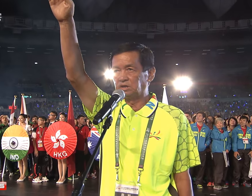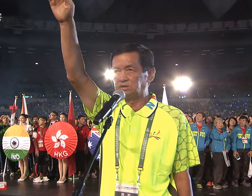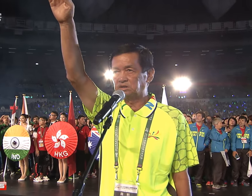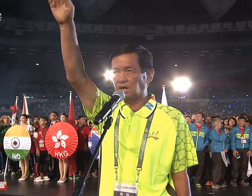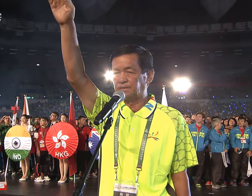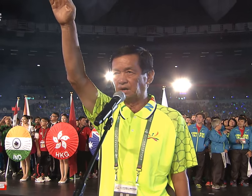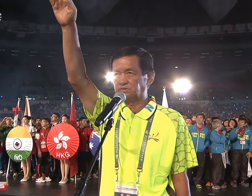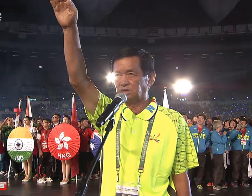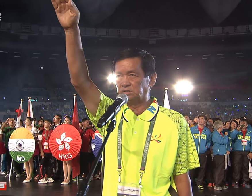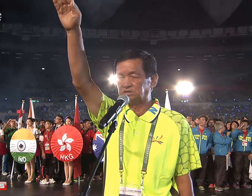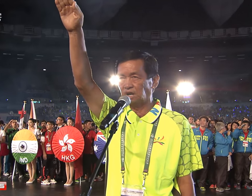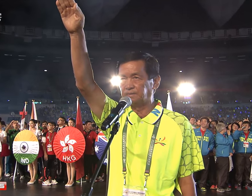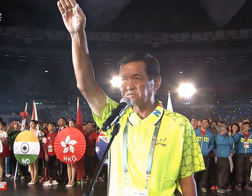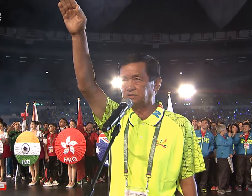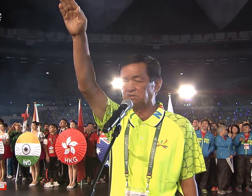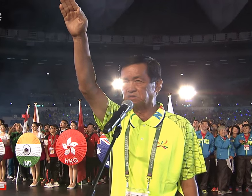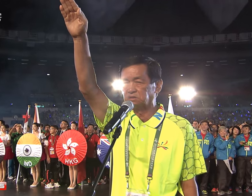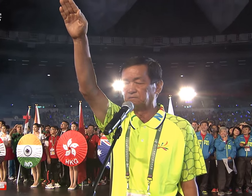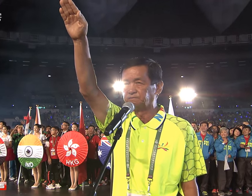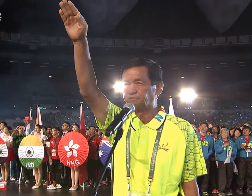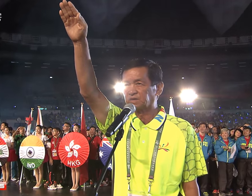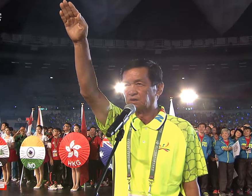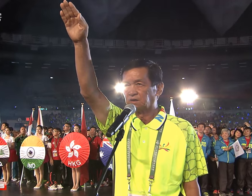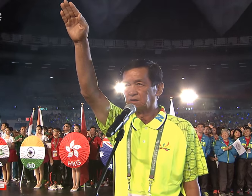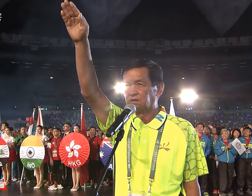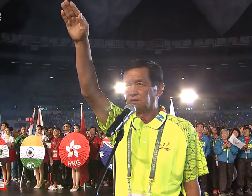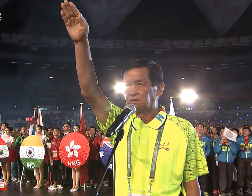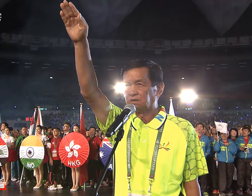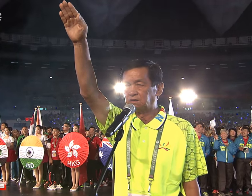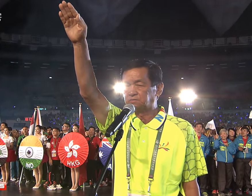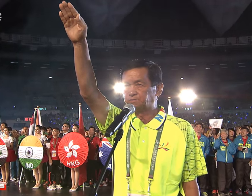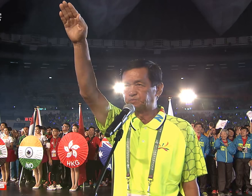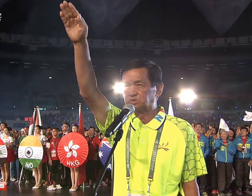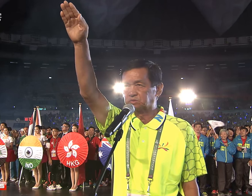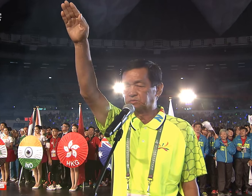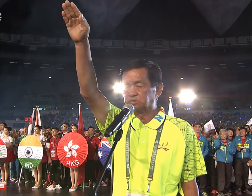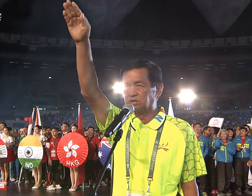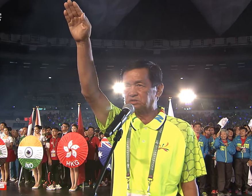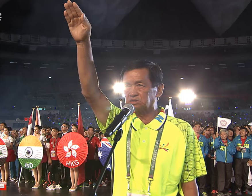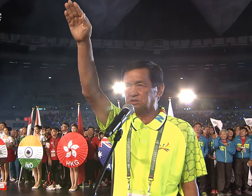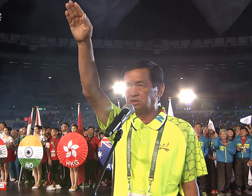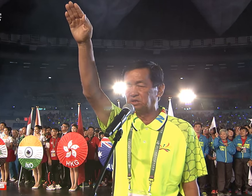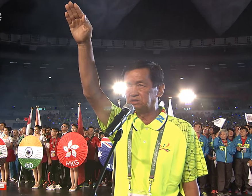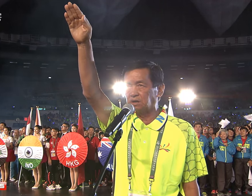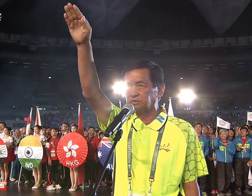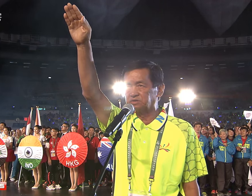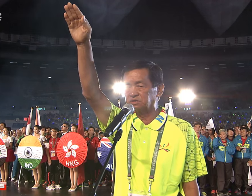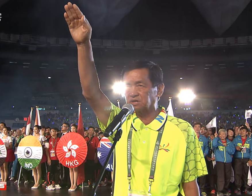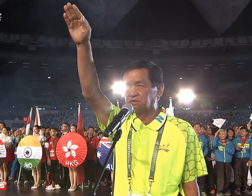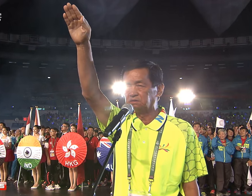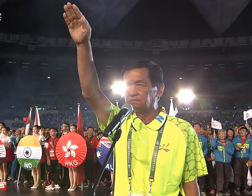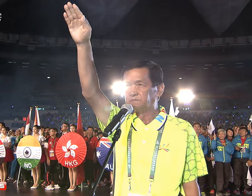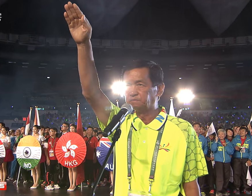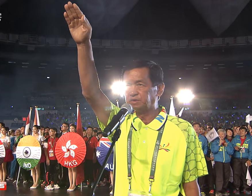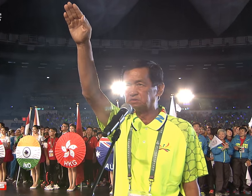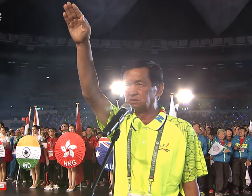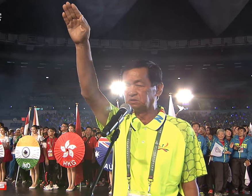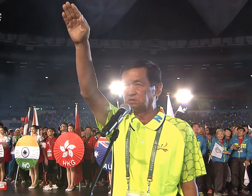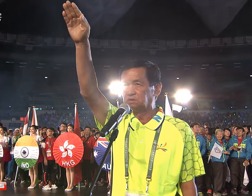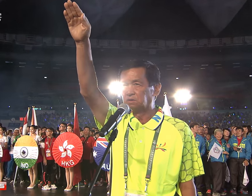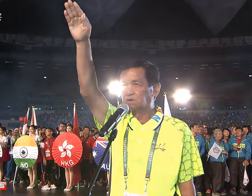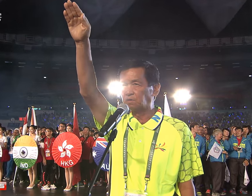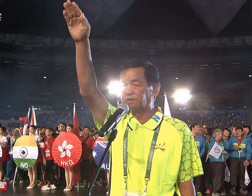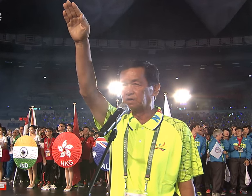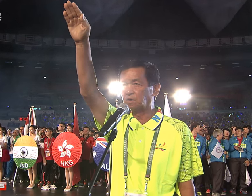我请你代表全体裁判宣誓，以真正的体育道德精神，秉